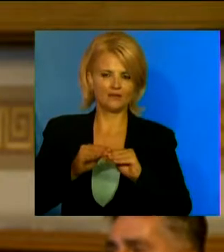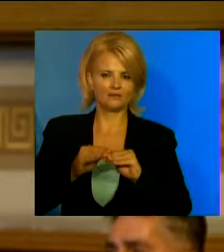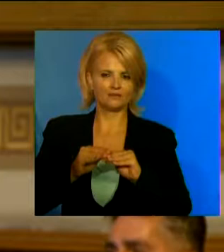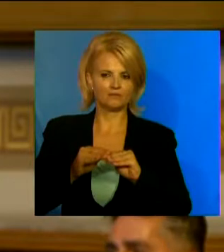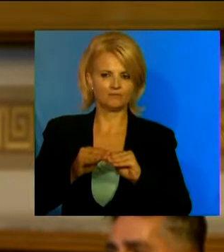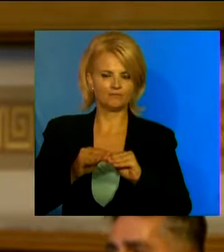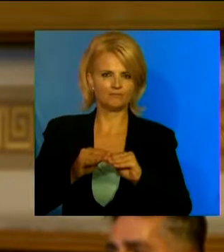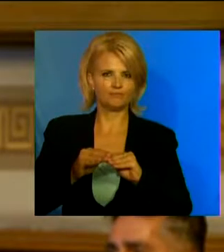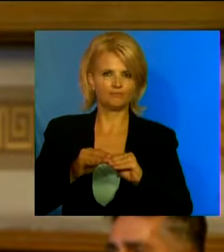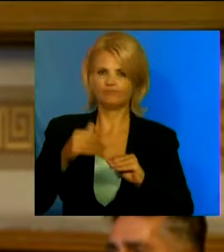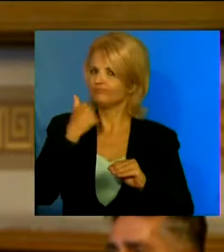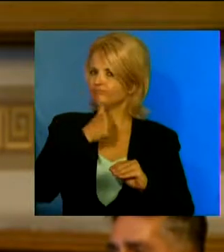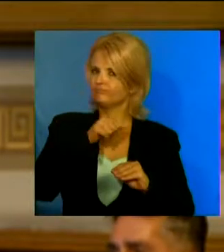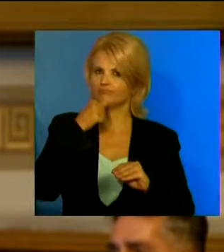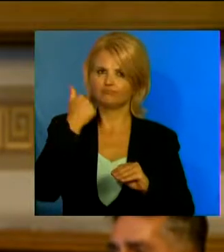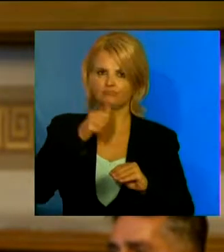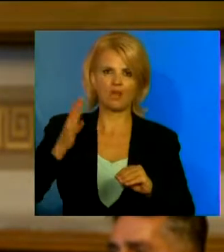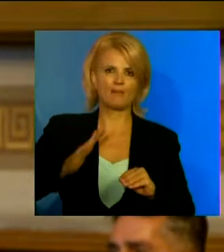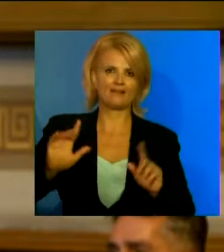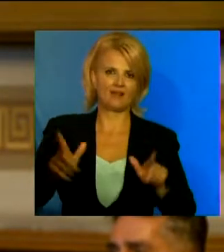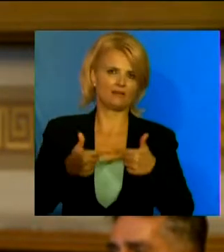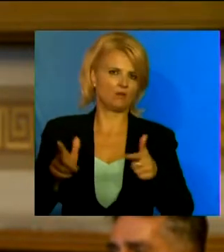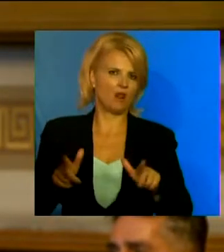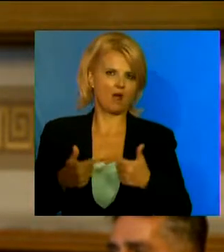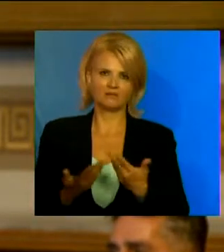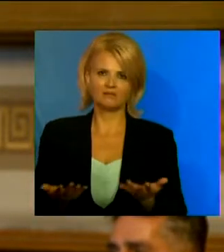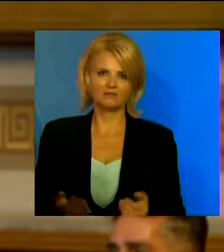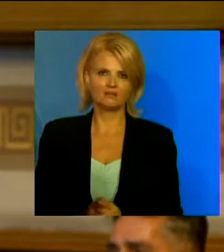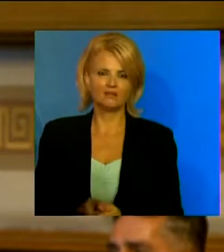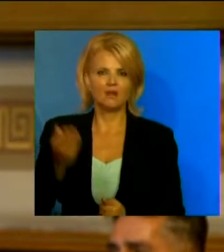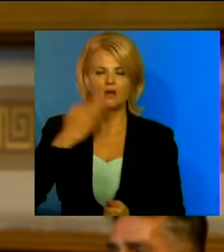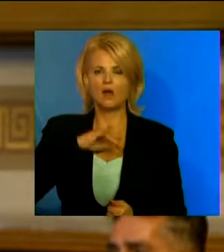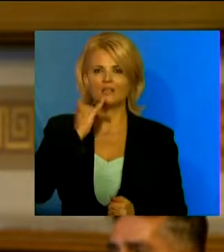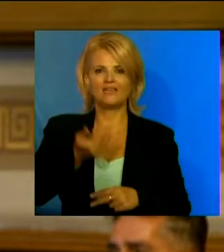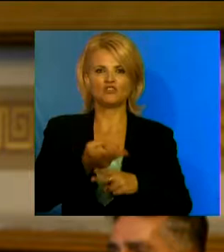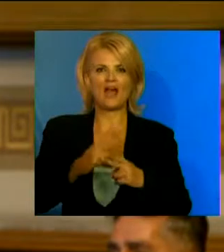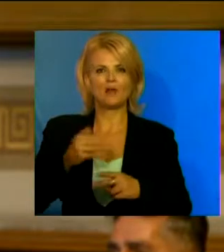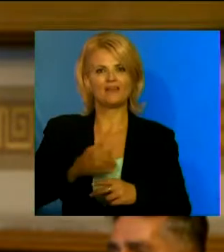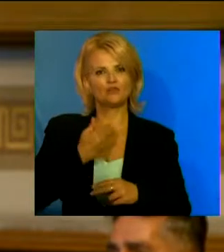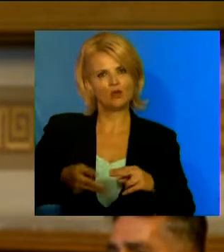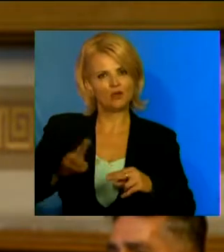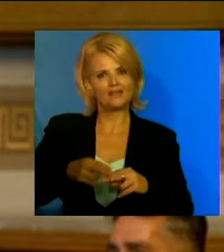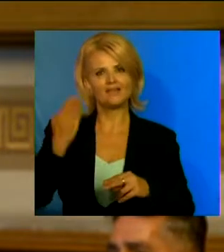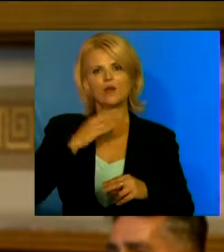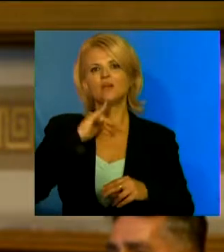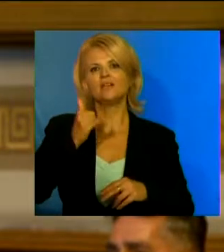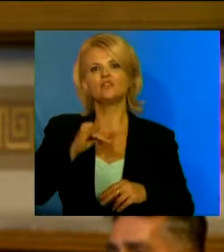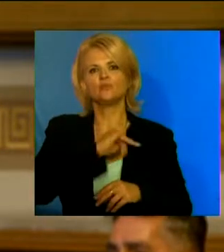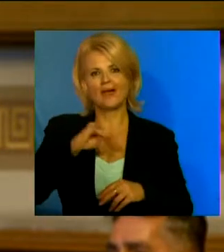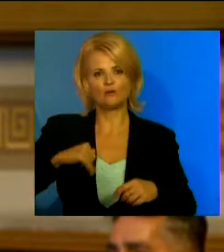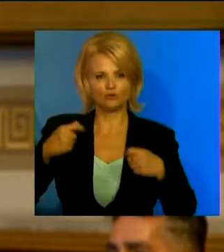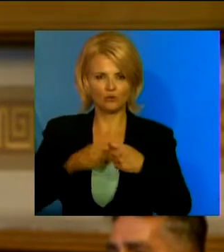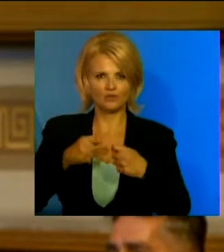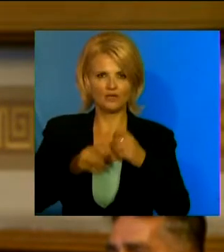és okirat hamisítás miatt is nyomoznak. Ha nincs az állami iskolarendszer Vásárhelyen, ha nincs a város közössége és néhány